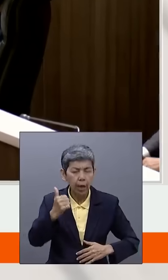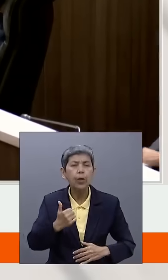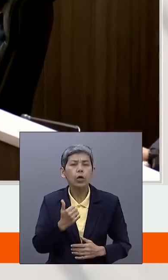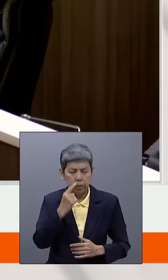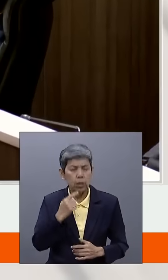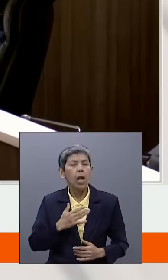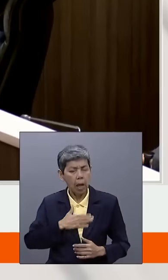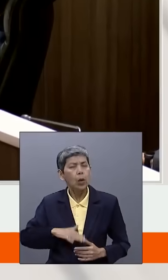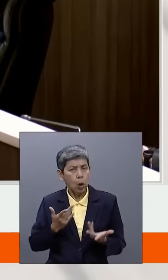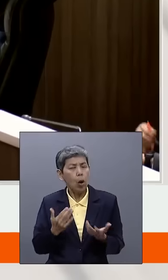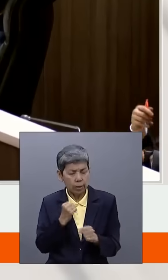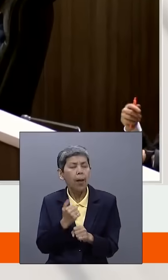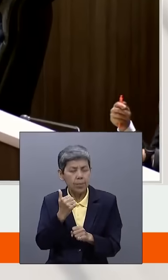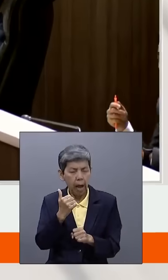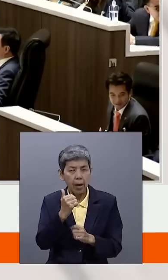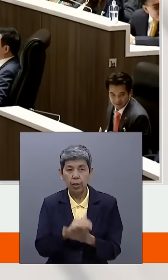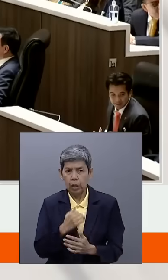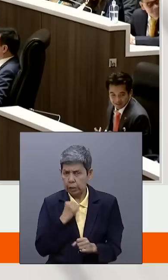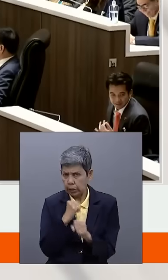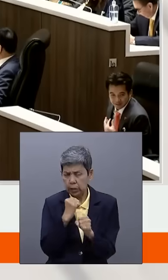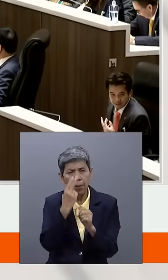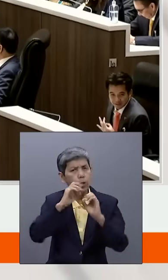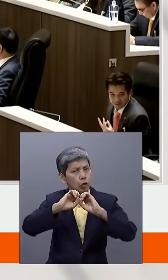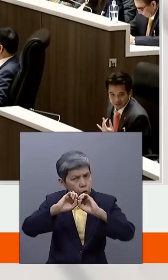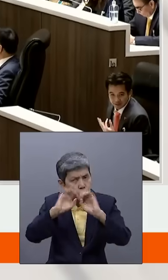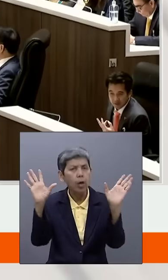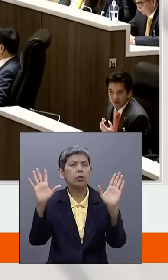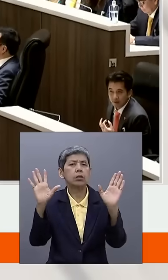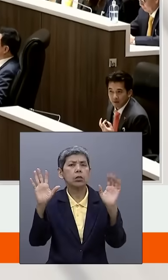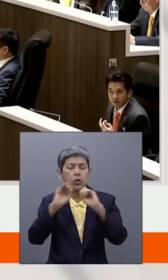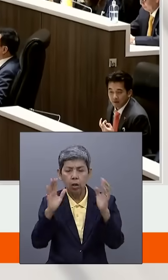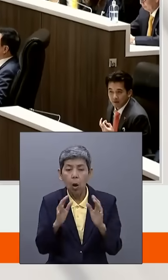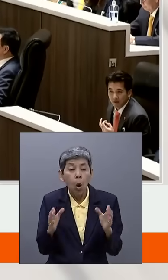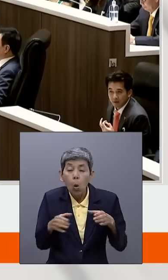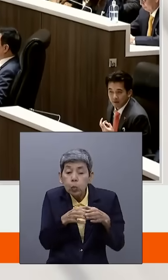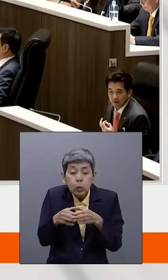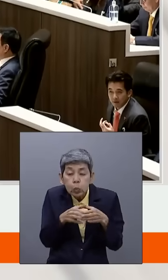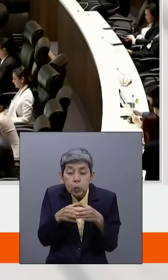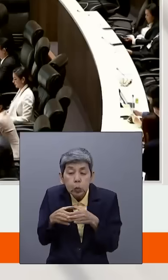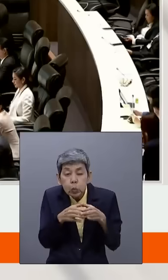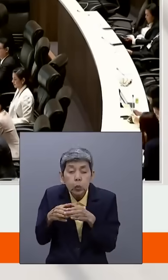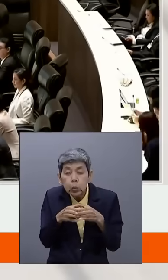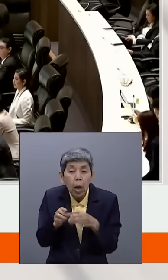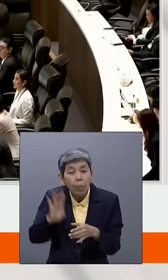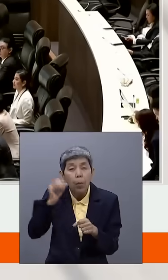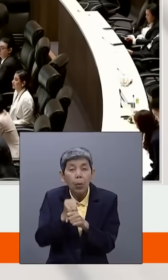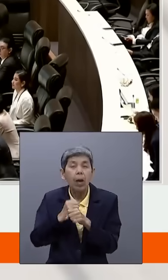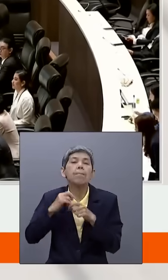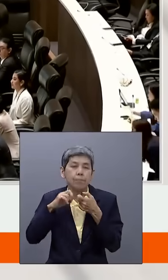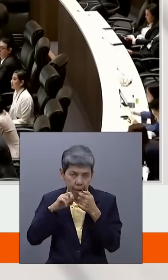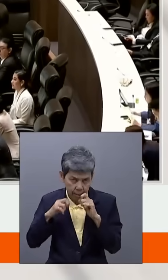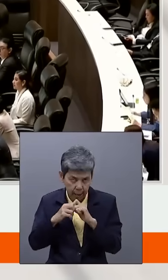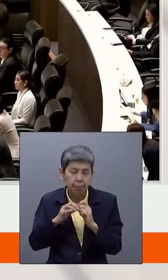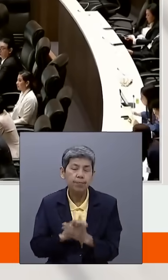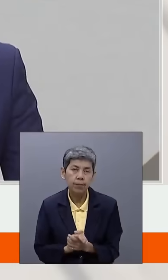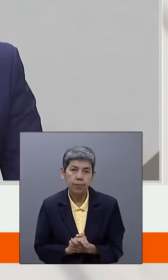ะครับเรามีความหวังได้แต่ต้องทำภาพให้มันแจ่มชัดหน่อยไม่ใช่รวมกันเพียงเพื่อผลประโยชน์ระยะสั้นอันนั้นจะเป็นปัญหา ค่ะ